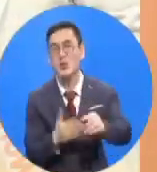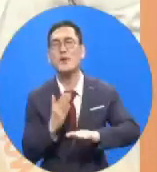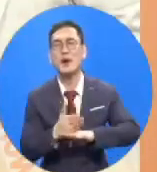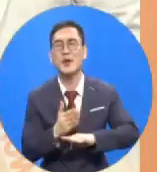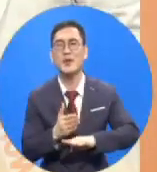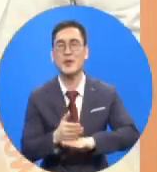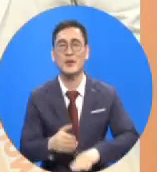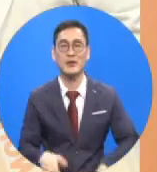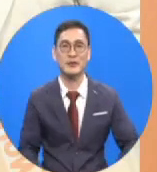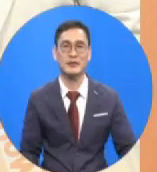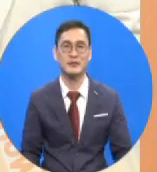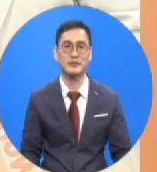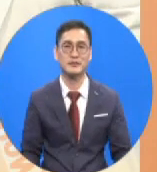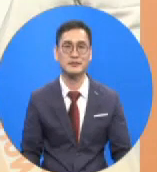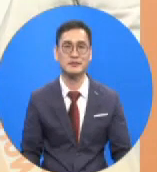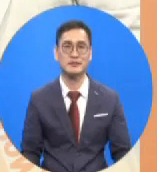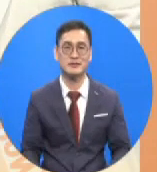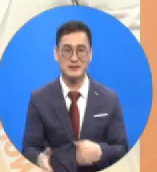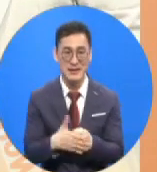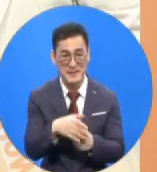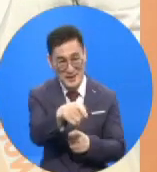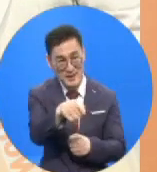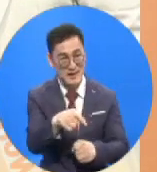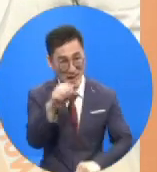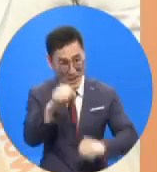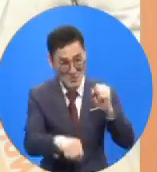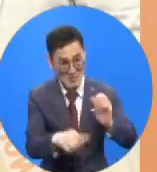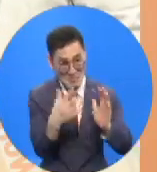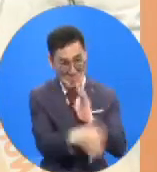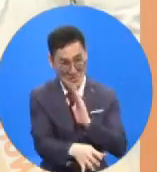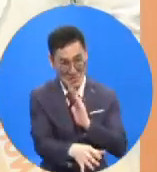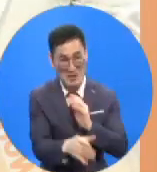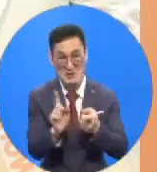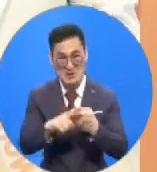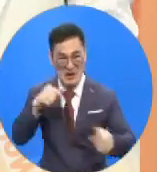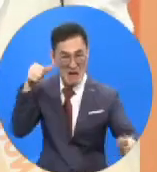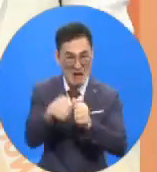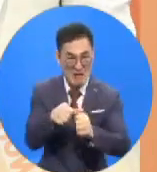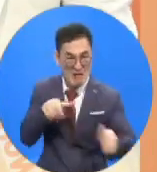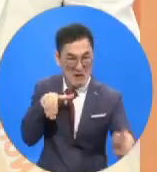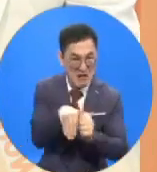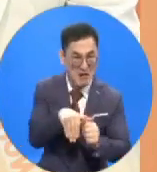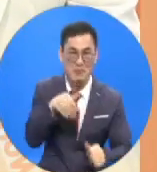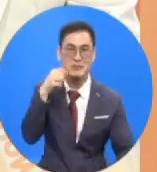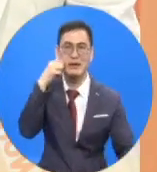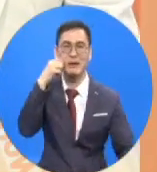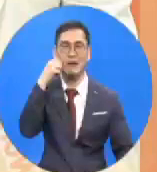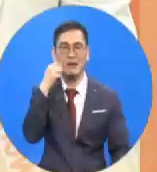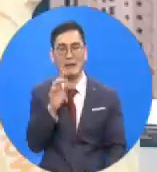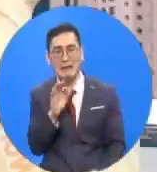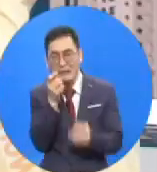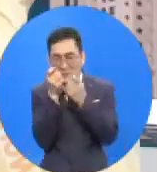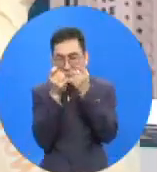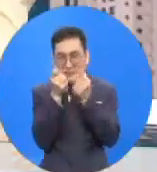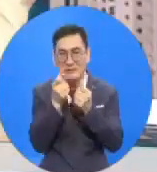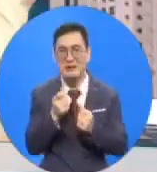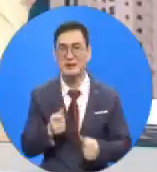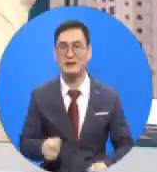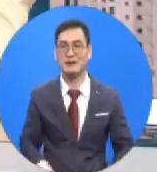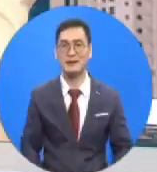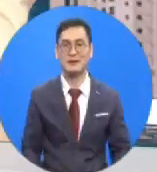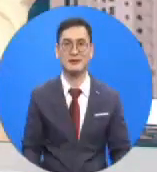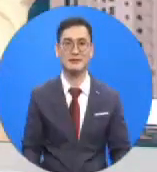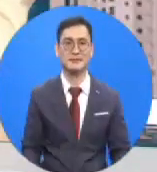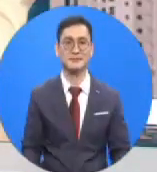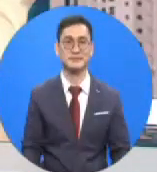같아요 그래서 와 쉽사리 어 좀 직언을 하지 못하는 그런 사회 아닌가 싶습니다 4 소금의